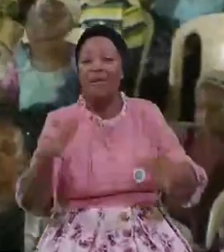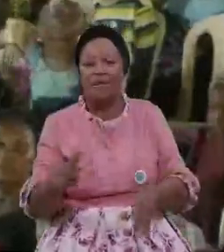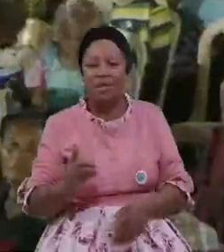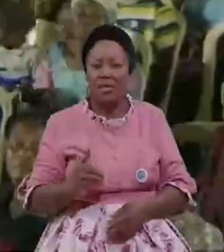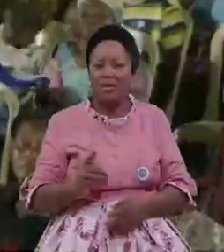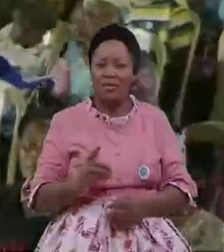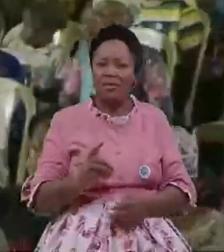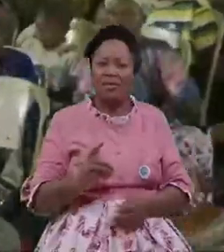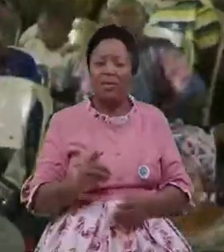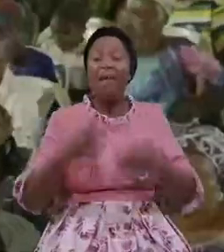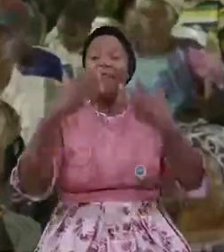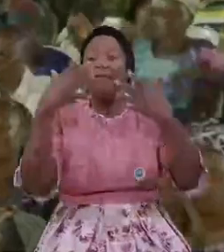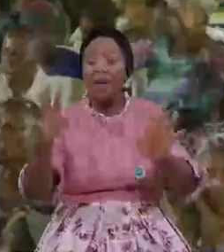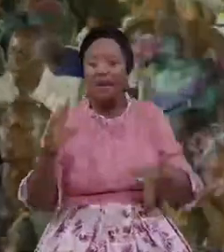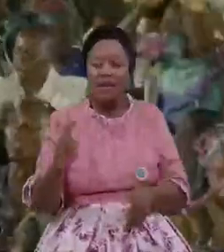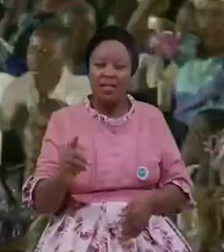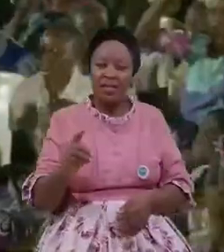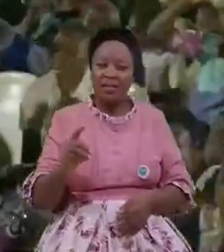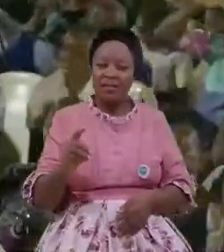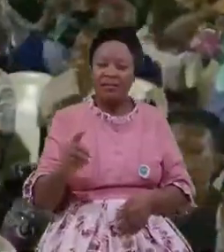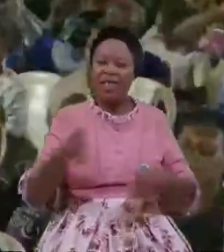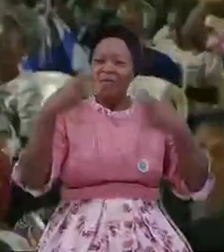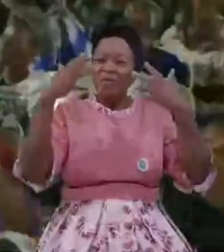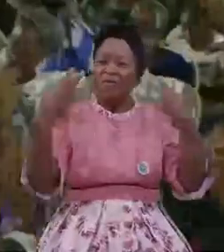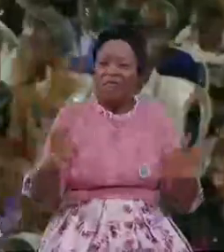accompli accompli